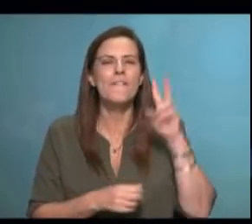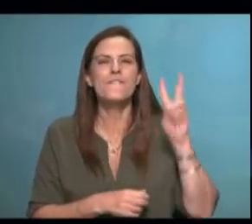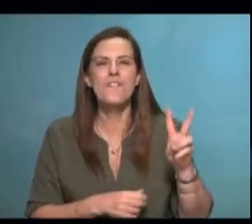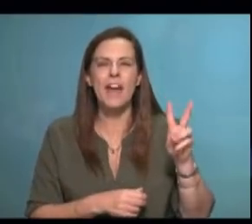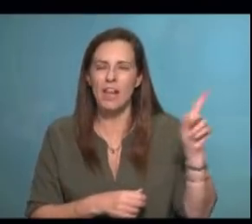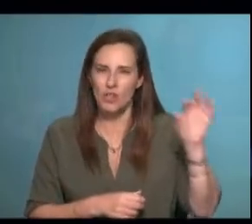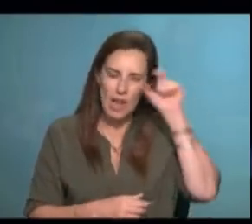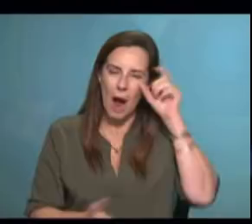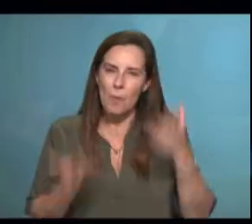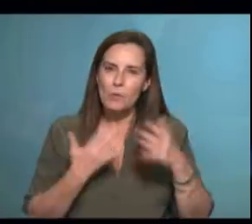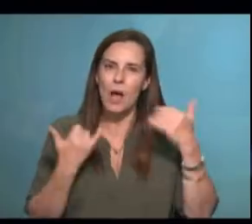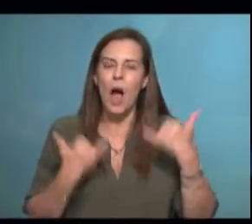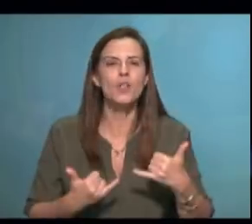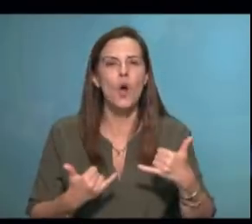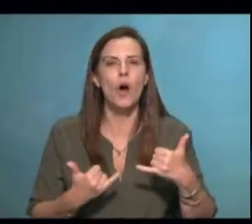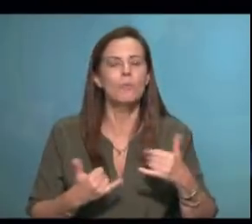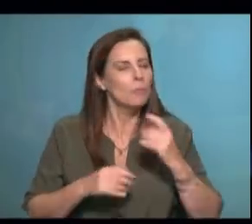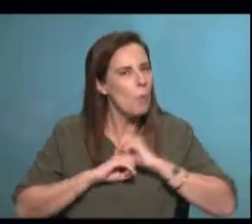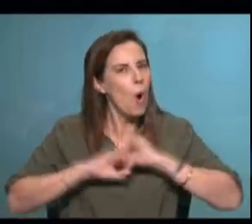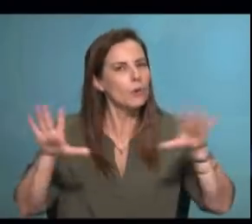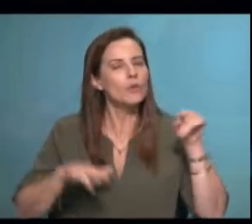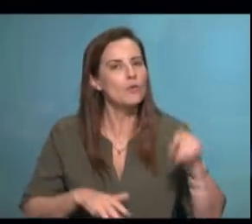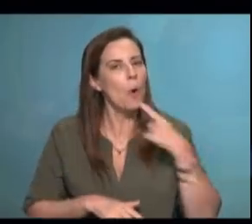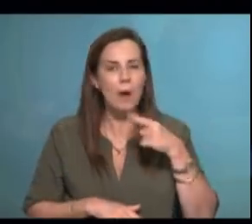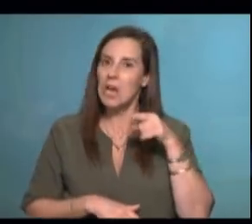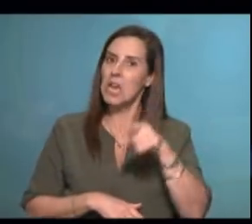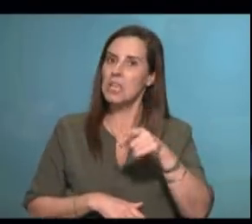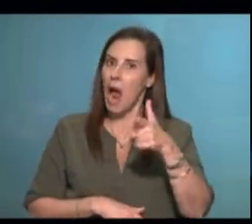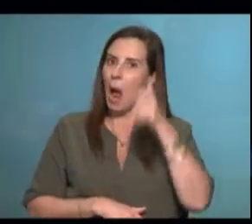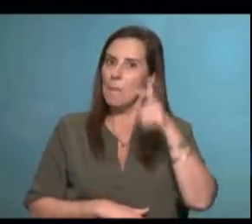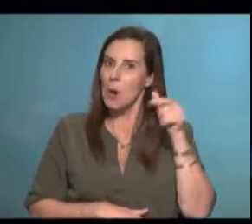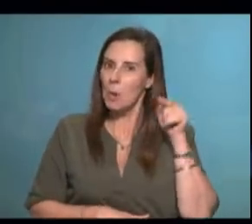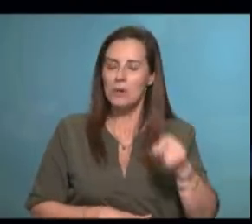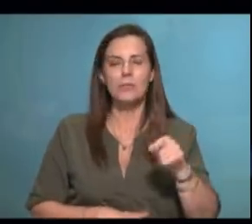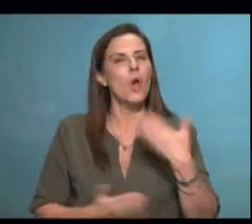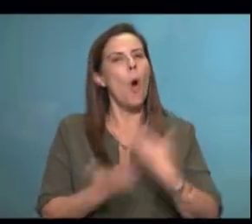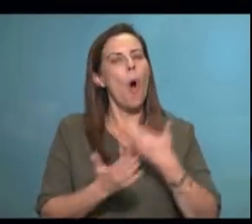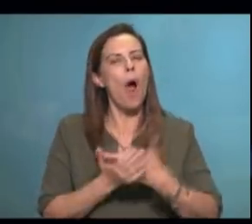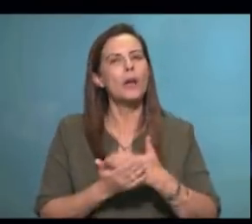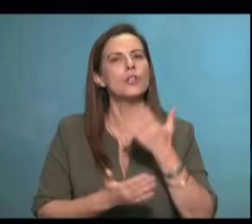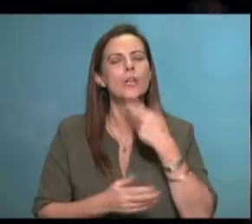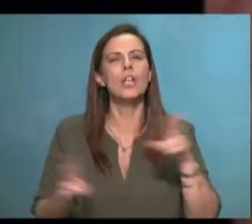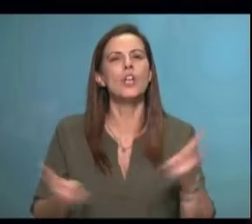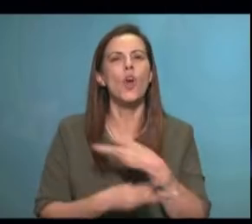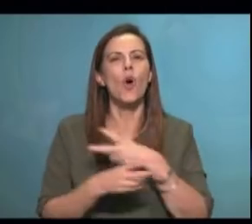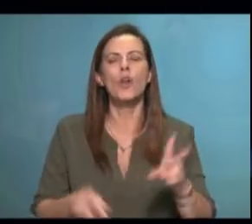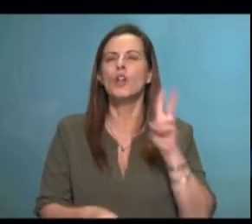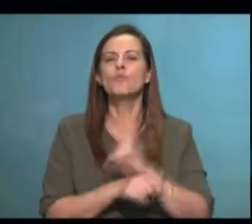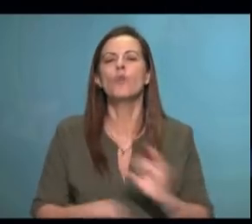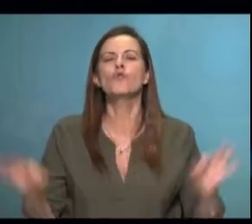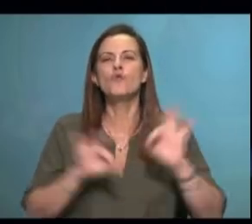מאזן, שהיום מוציא הודעה שבה הוא אומר, הנה הפיגוע הזה הוא הוכחה לכך שישראל לא יכולה להגן על שום